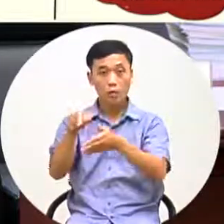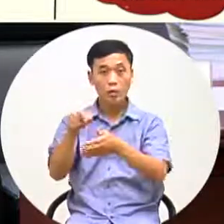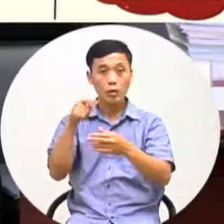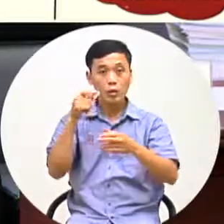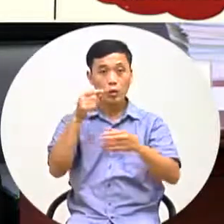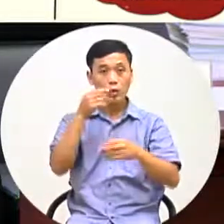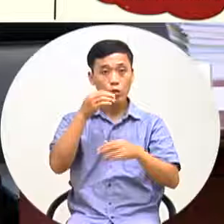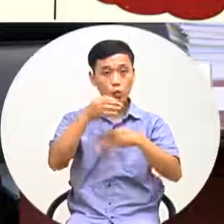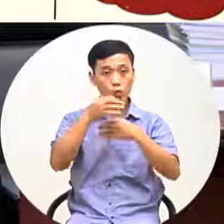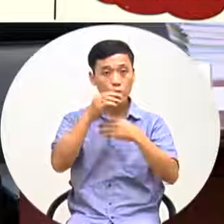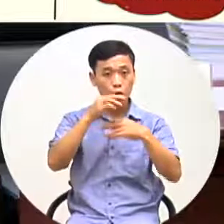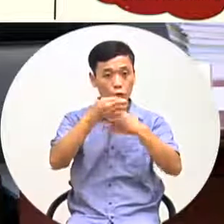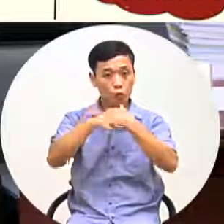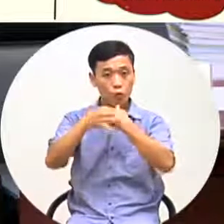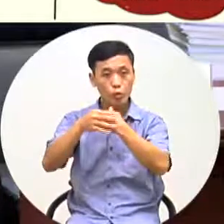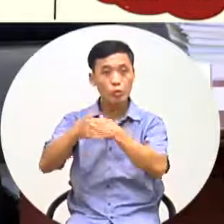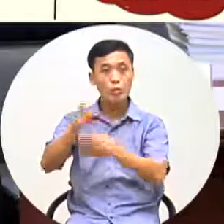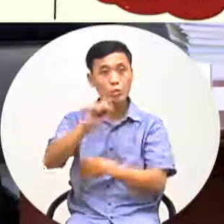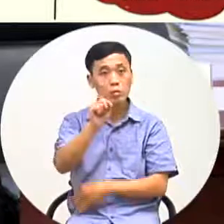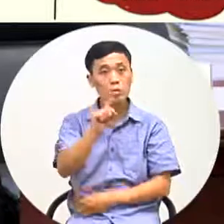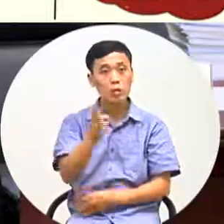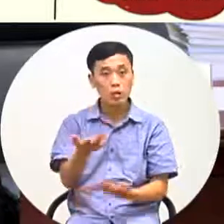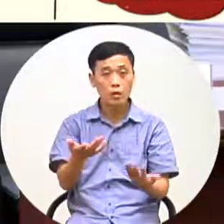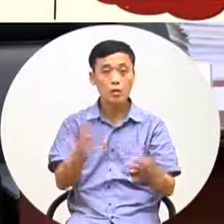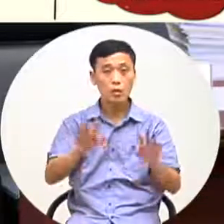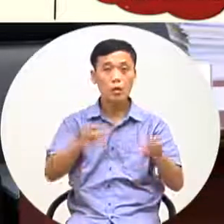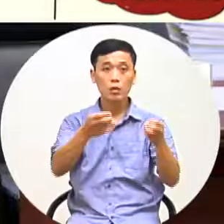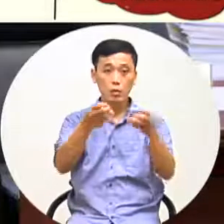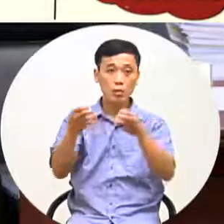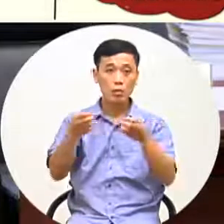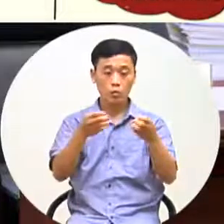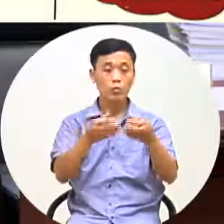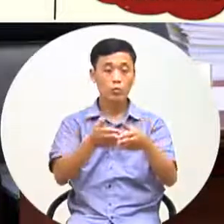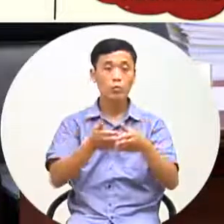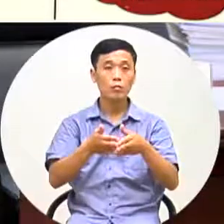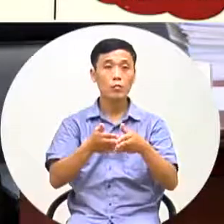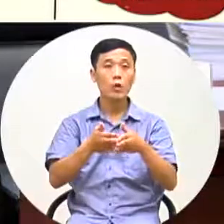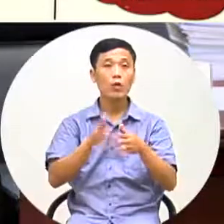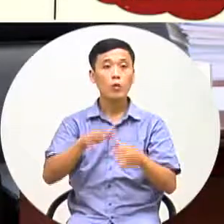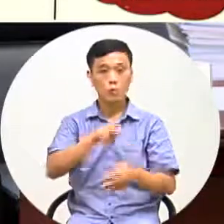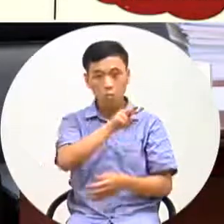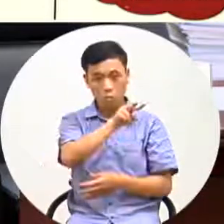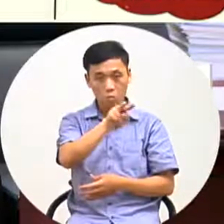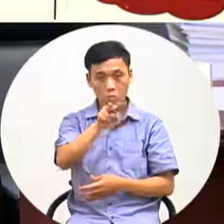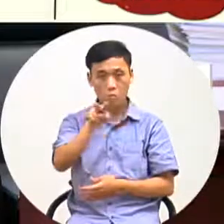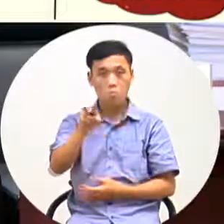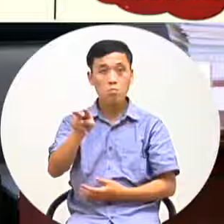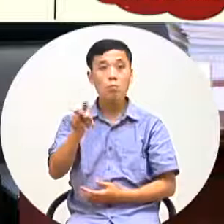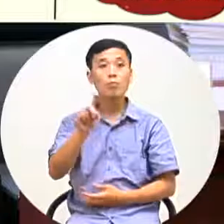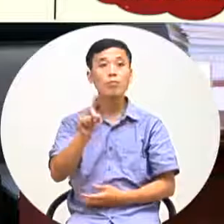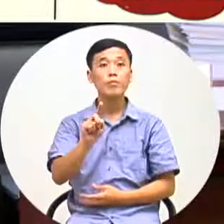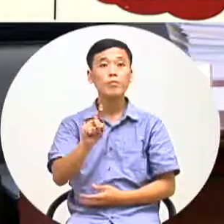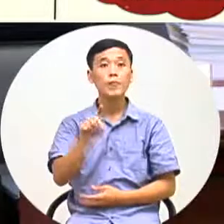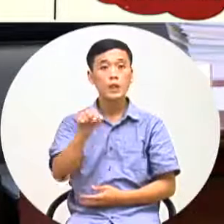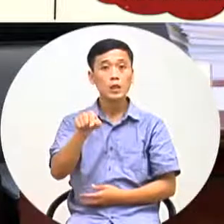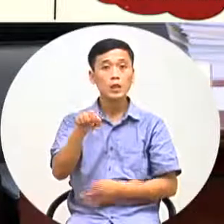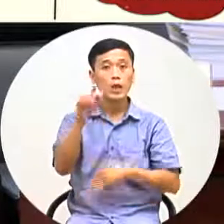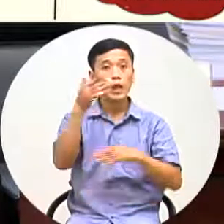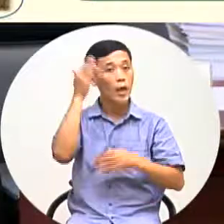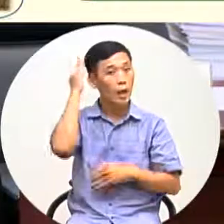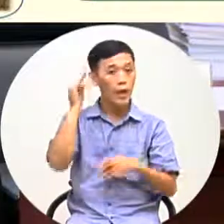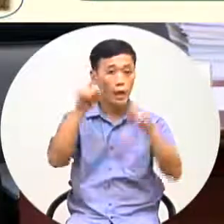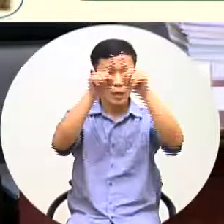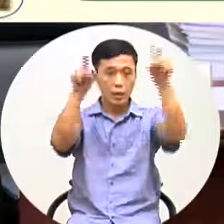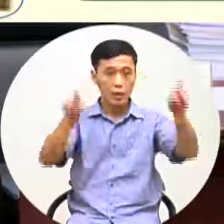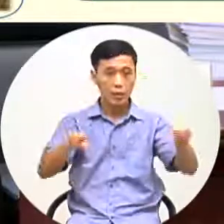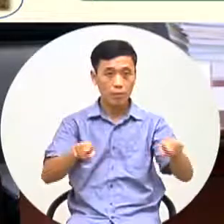就是说我们可以看得到的就是说这些黑板树目前在这边这种状况，但